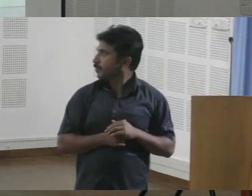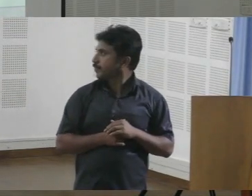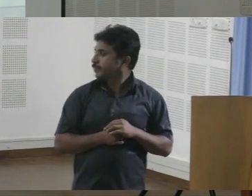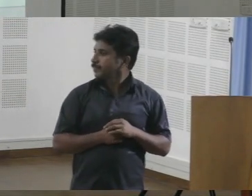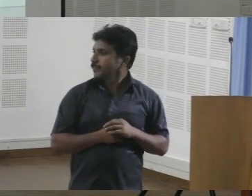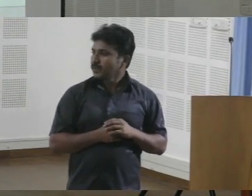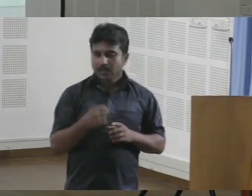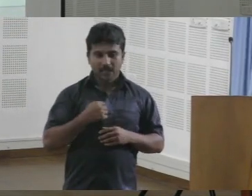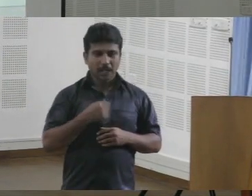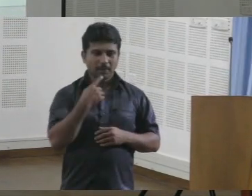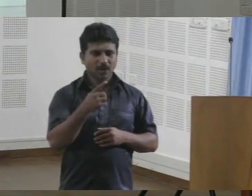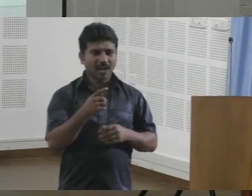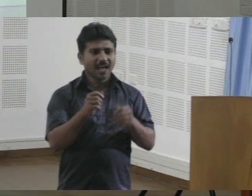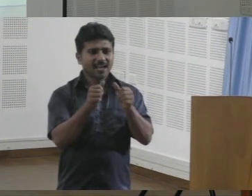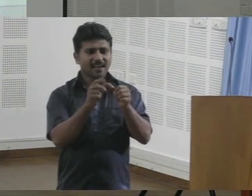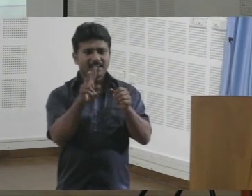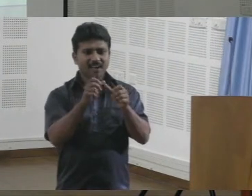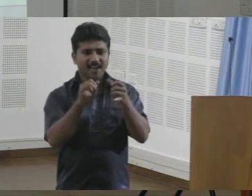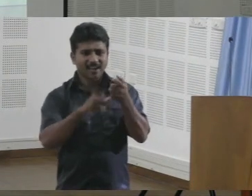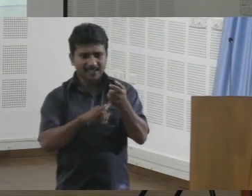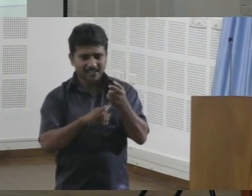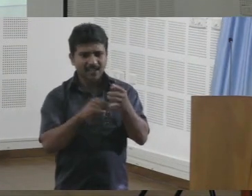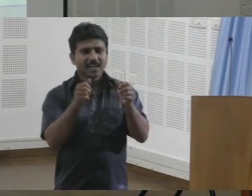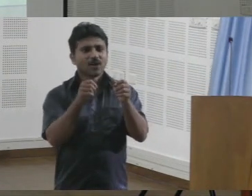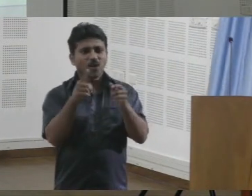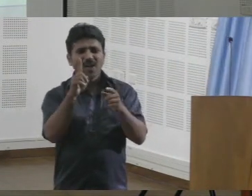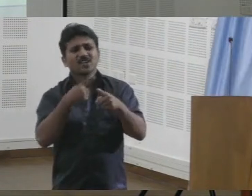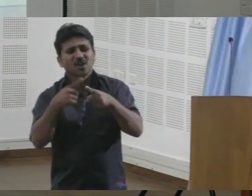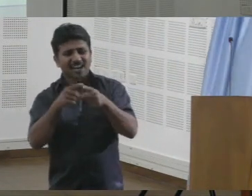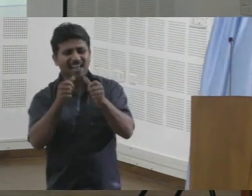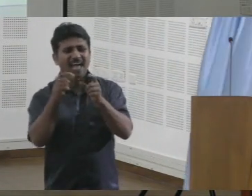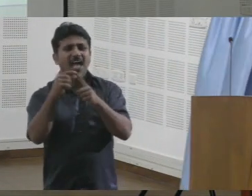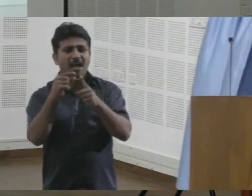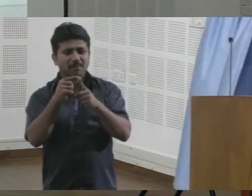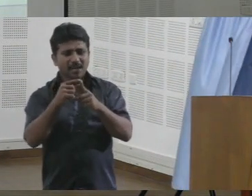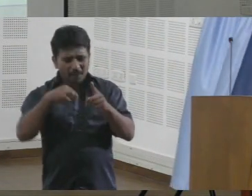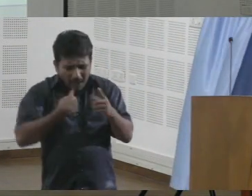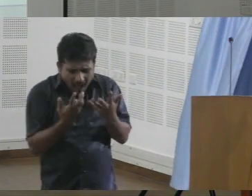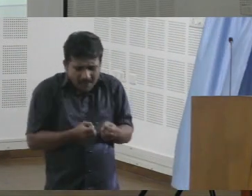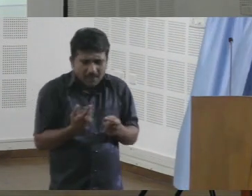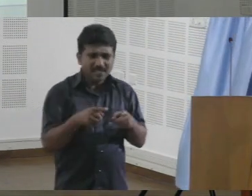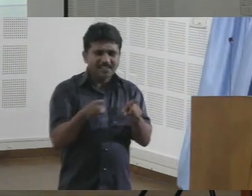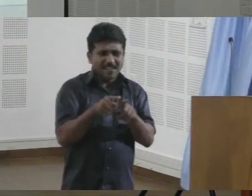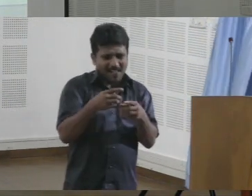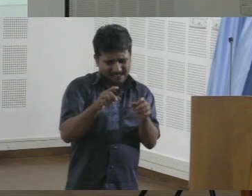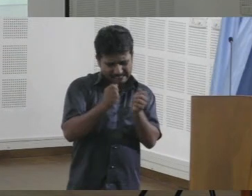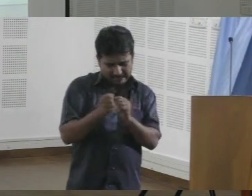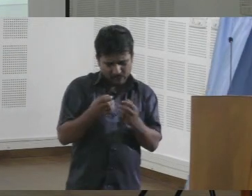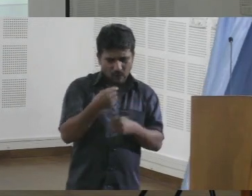പിന്നെ ഞാൻ പറഞ്ഞല്ലോ ആവാസ് ട്രൈ ചെയ്തു. ആവാസ് ഒരു ആപ്പ്, അത് കസ്റ്റമൈസ് ചെയ്ത് ഫസ്റ്റ് തിങ്